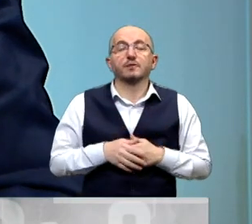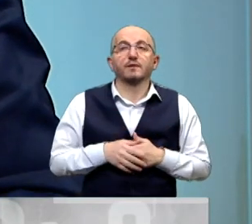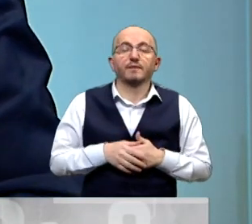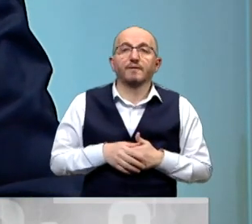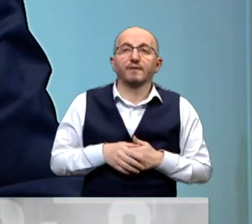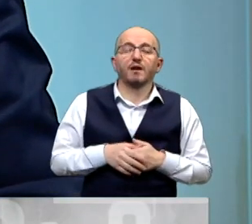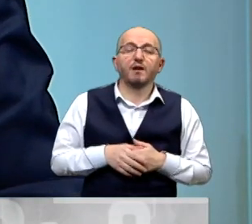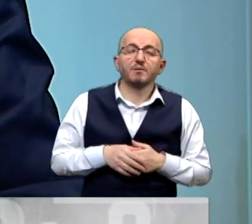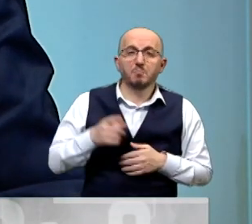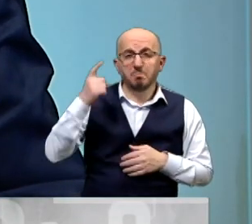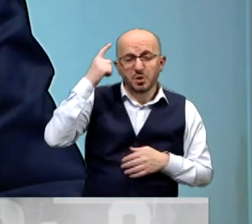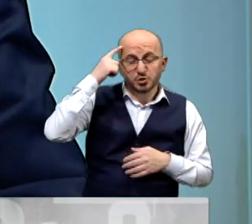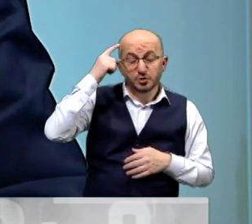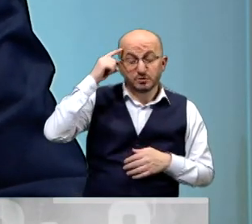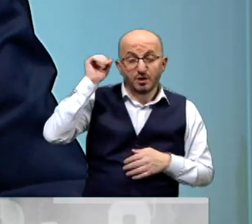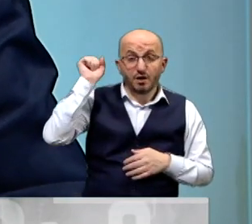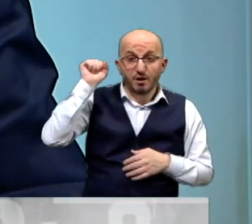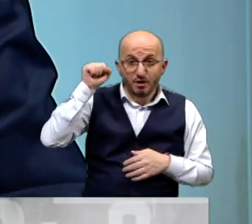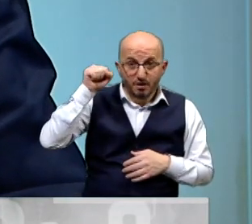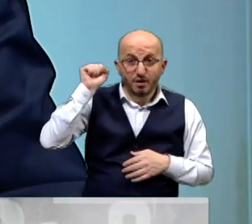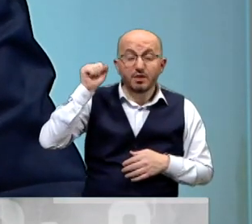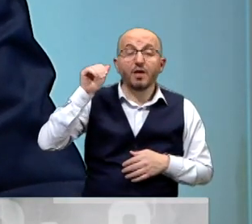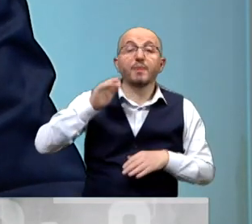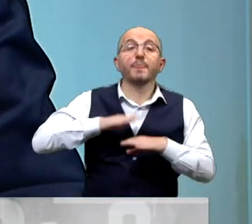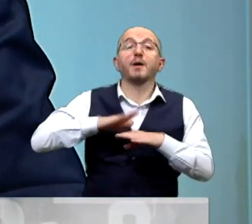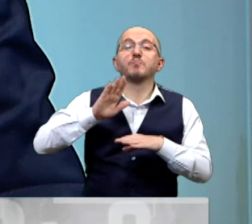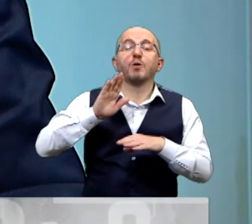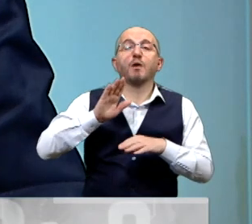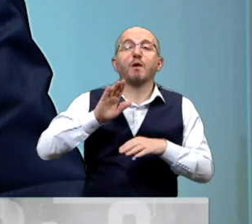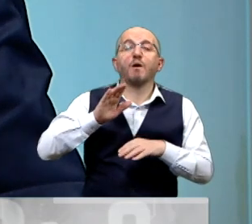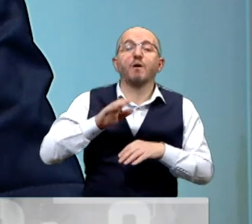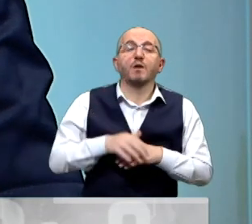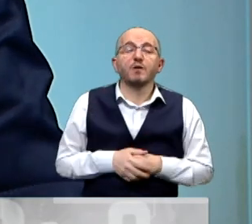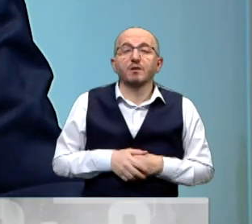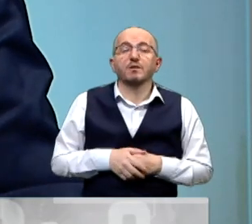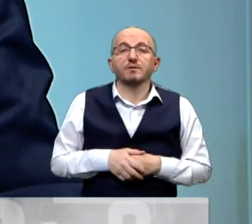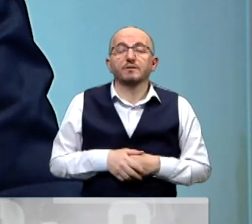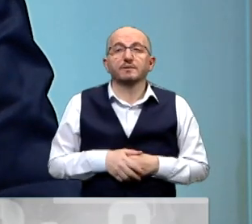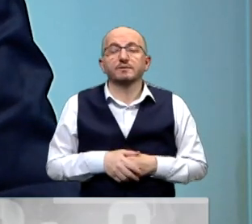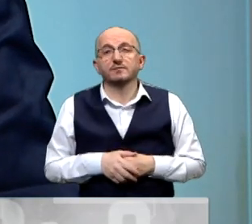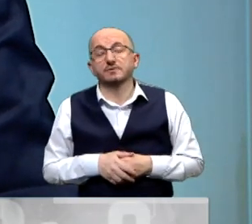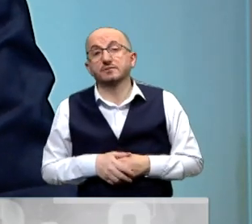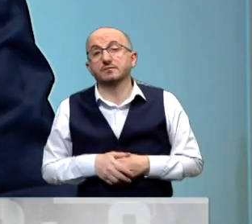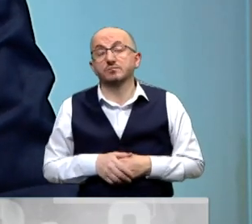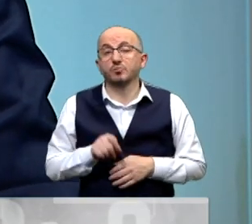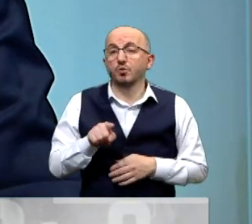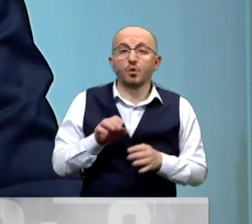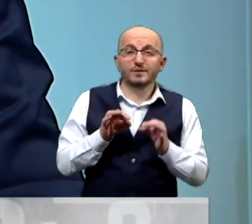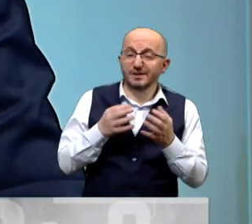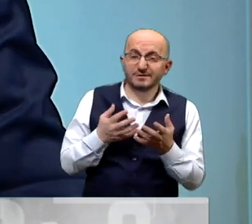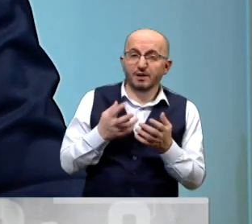ki artık başıyla da takip edemiyor bunun takdir ederseniz artık bu nedir